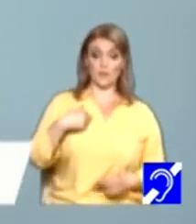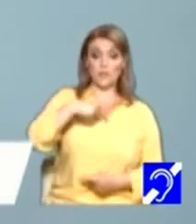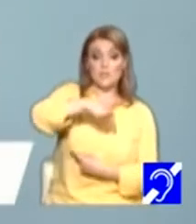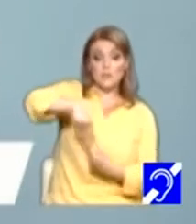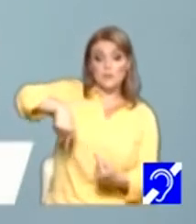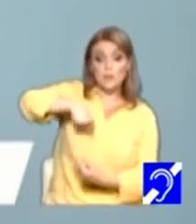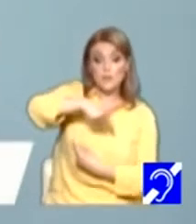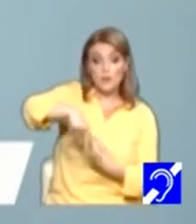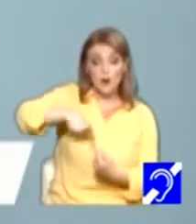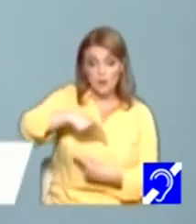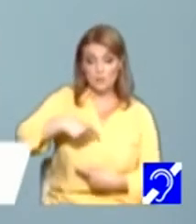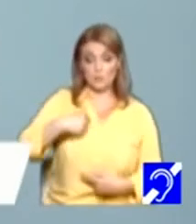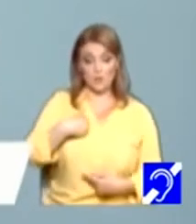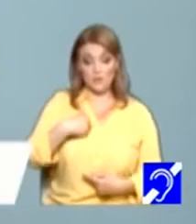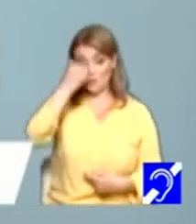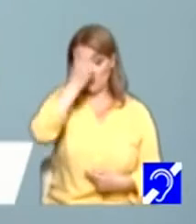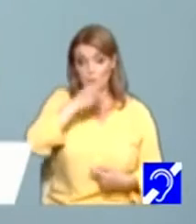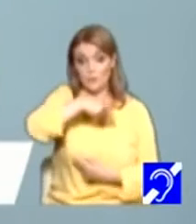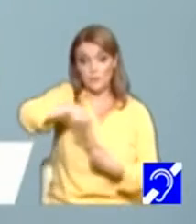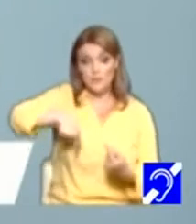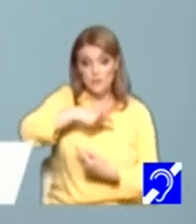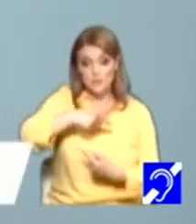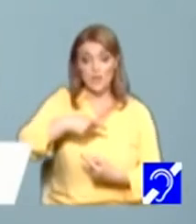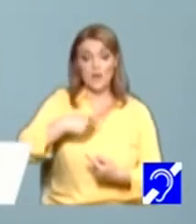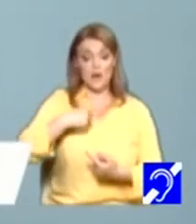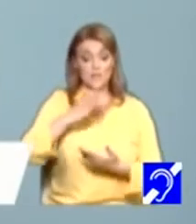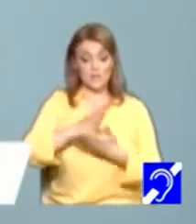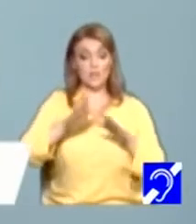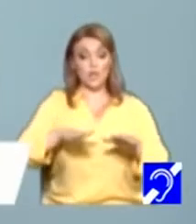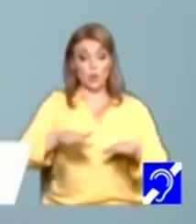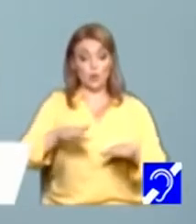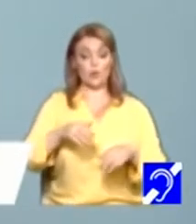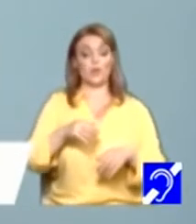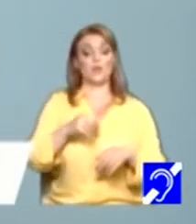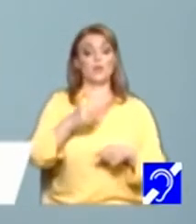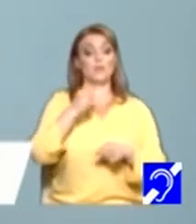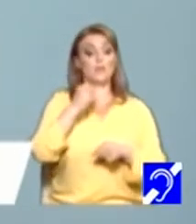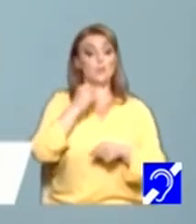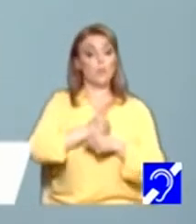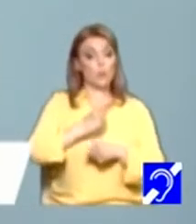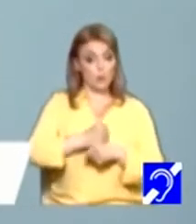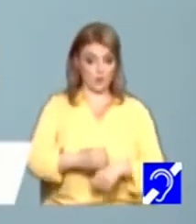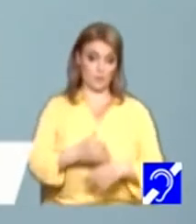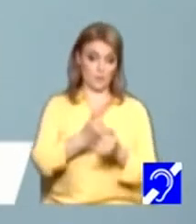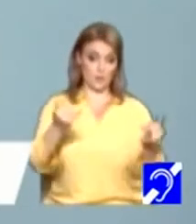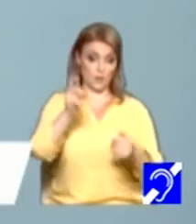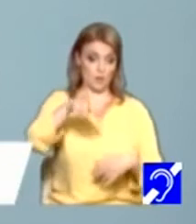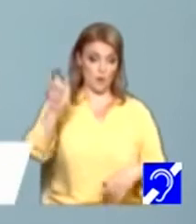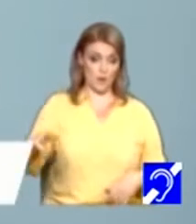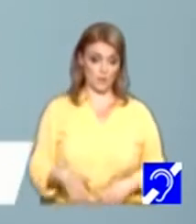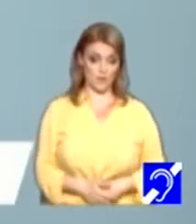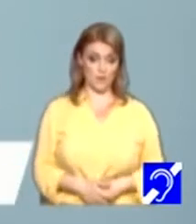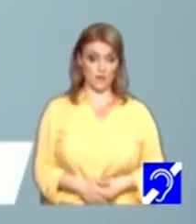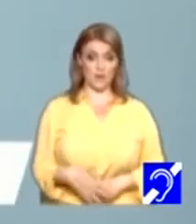atât de mică clasă de antreprenoriatri care atât de mult suferă o povară fiscală, o